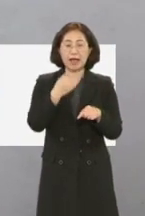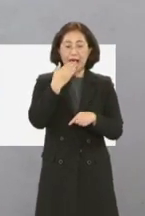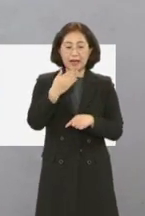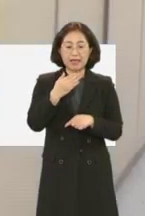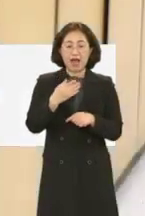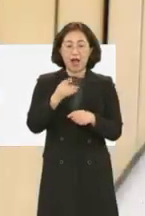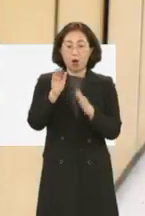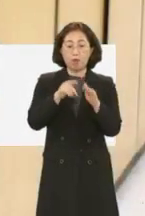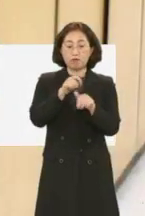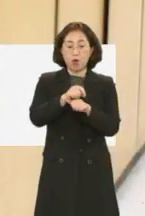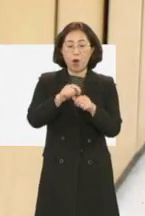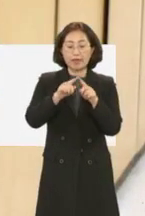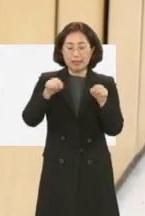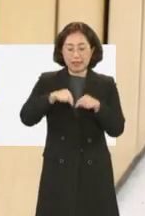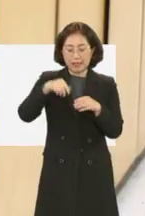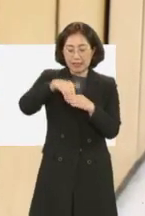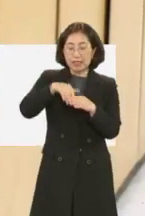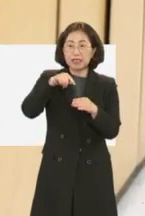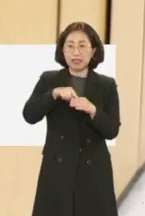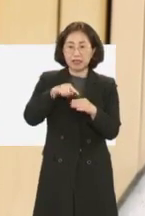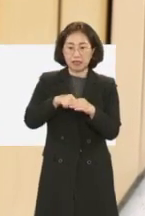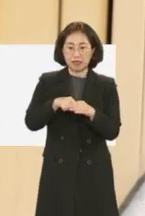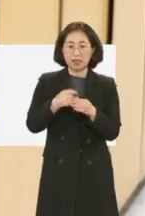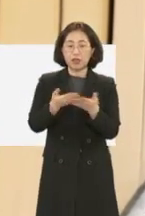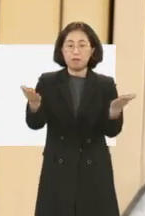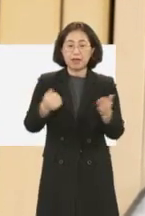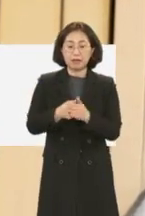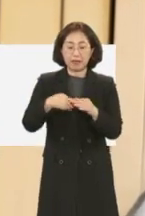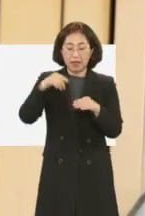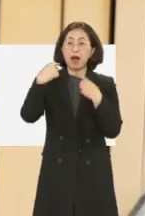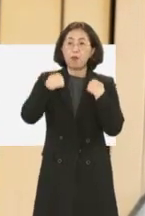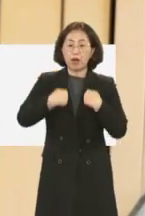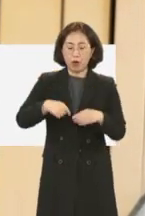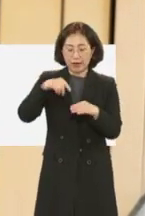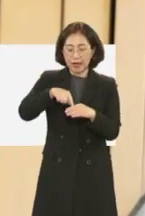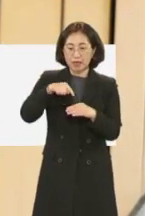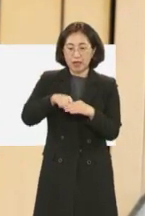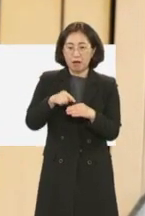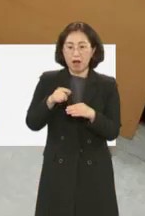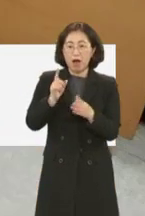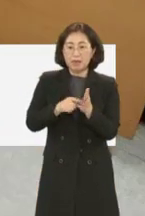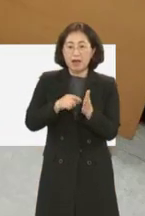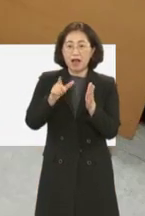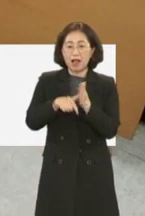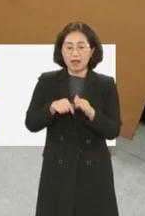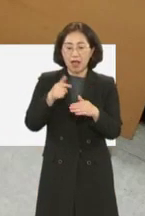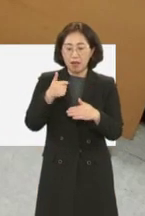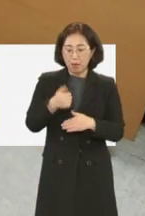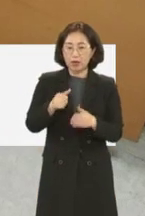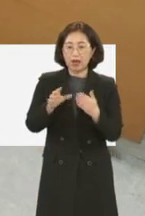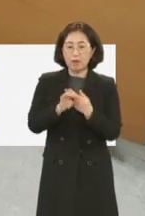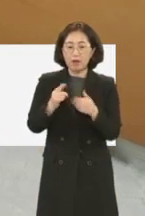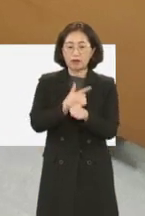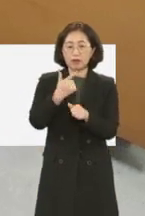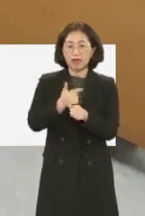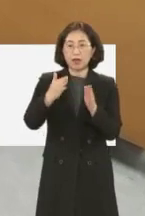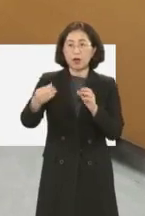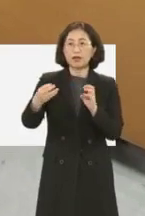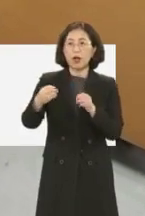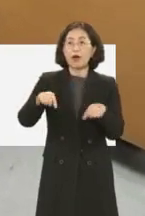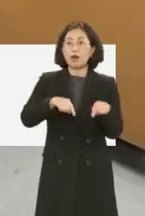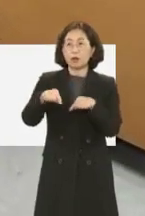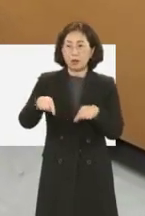지급했습니다. 녹음 기능 공무원증은 목에 거는 케이스 형태로 만들어져 비상시 버튼을 누르면 6시간 동안 대화를 녹음할 수